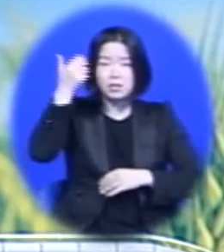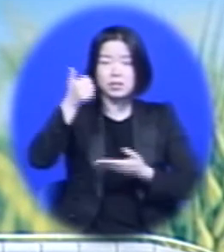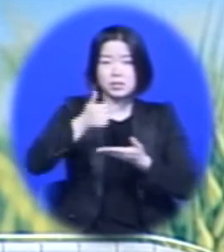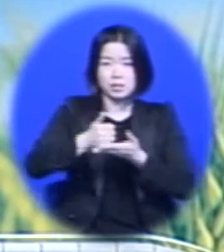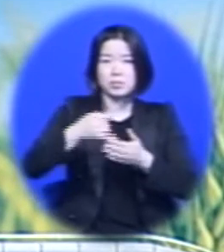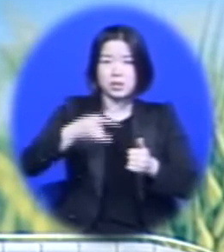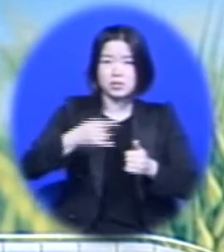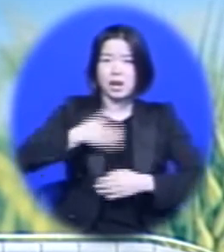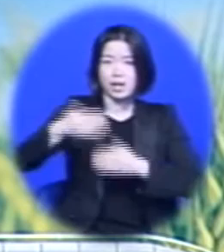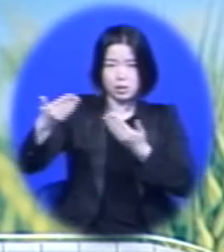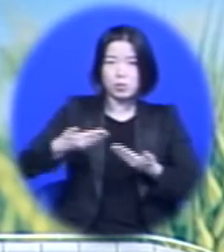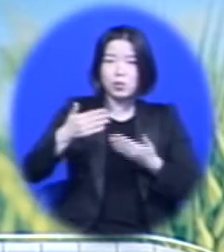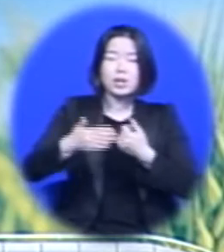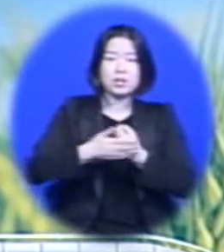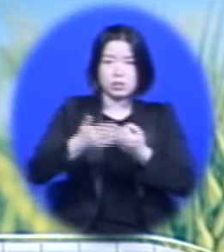하신다고 하셨습니다.